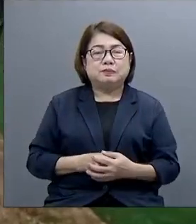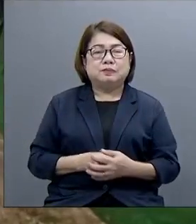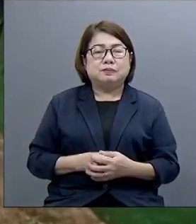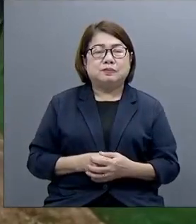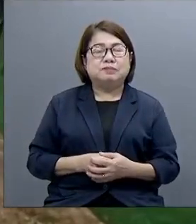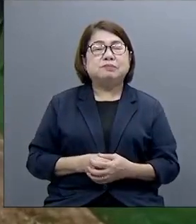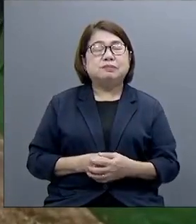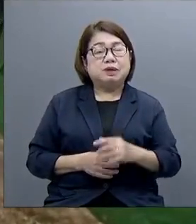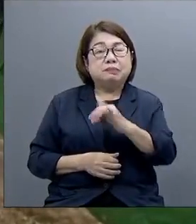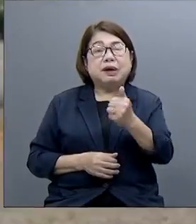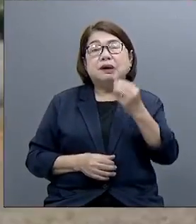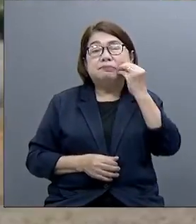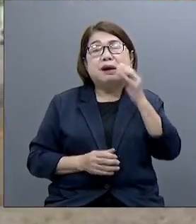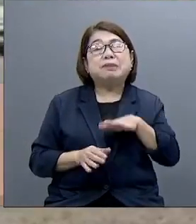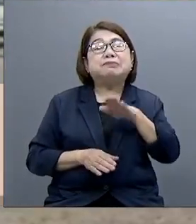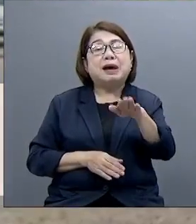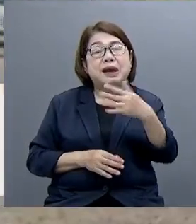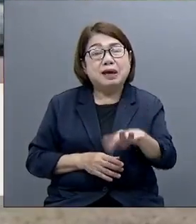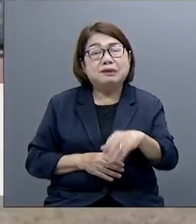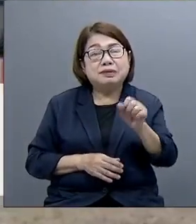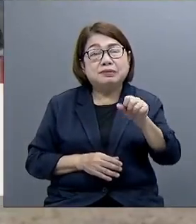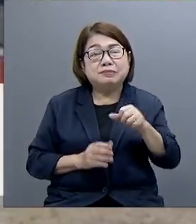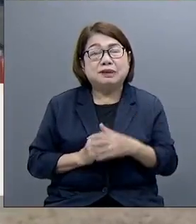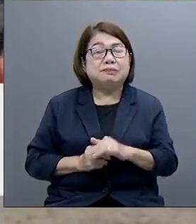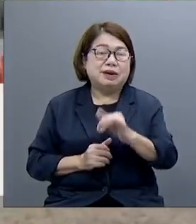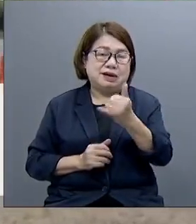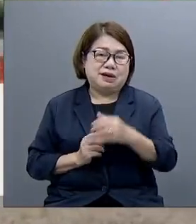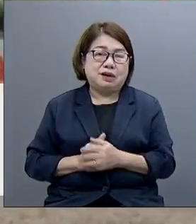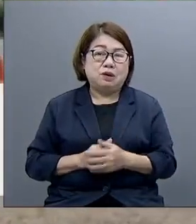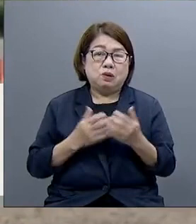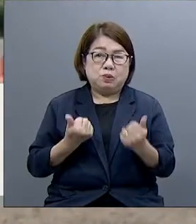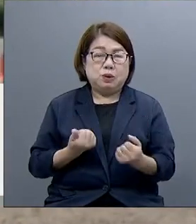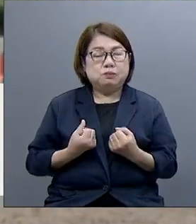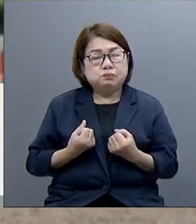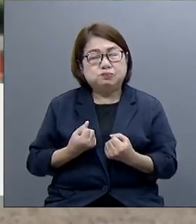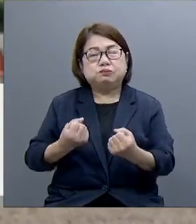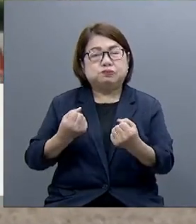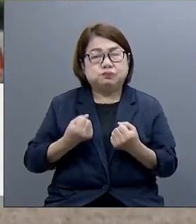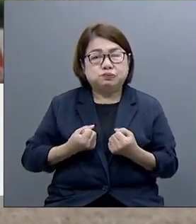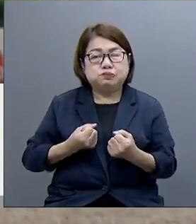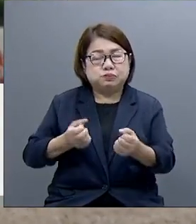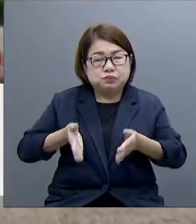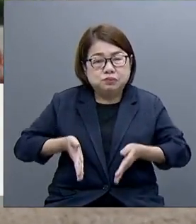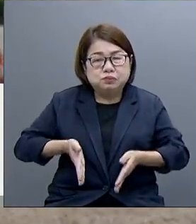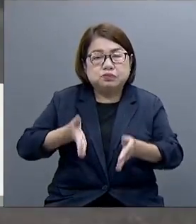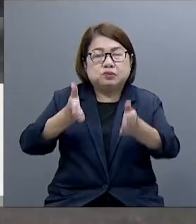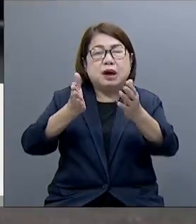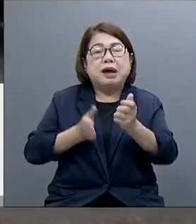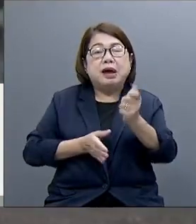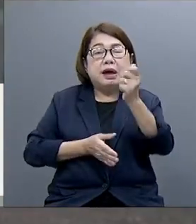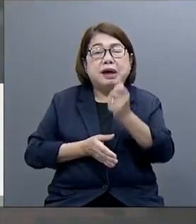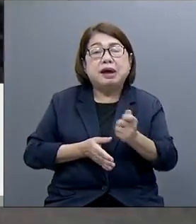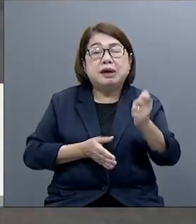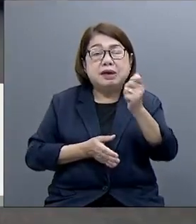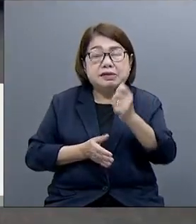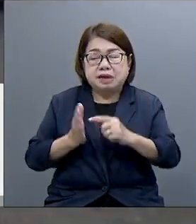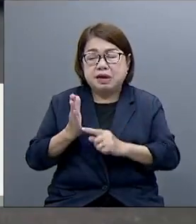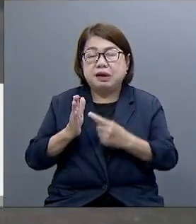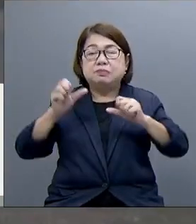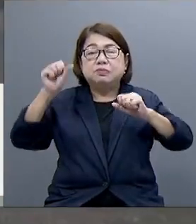หลายคนอาจจะถึงบ้านกันแล้วด้วยซ้ำไปนะคะวันนี้เนี่ยการจราจรบนถนนสายเอเชียในช่วงจังหวัดนครสว